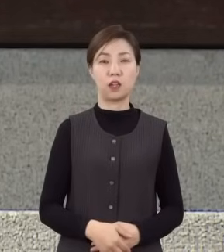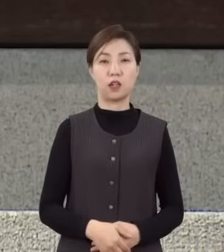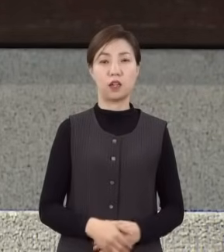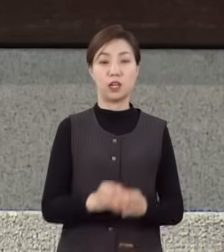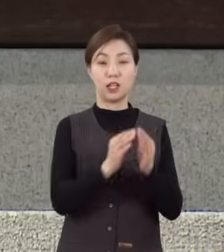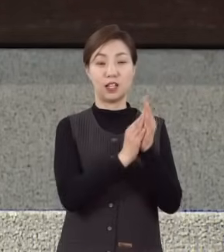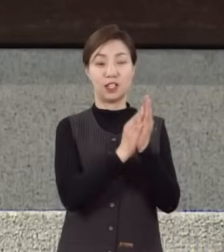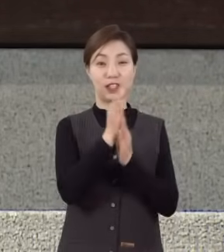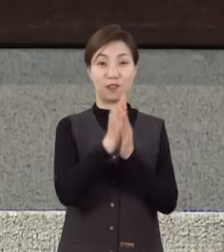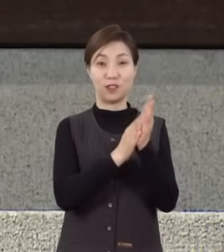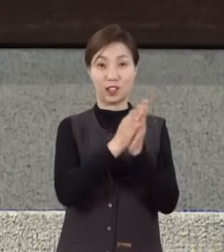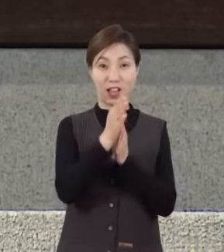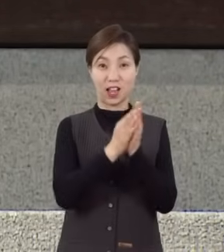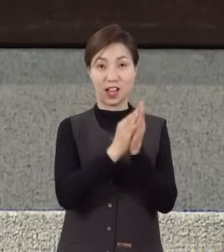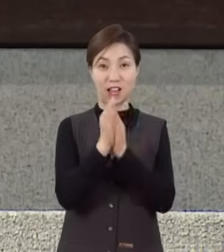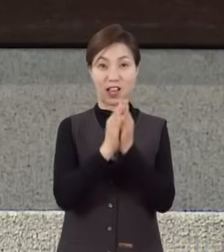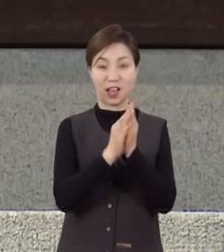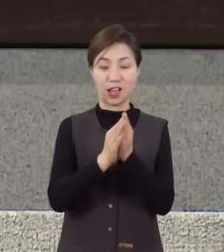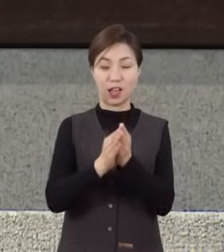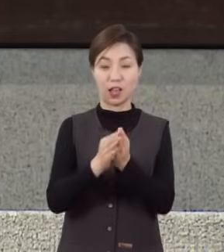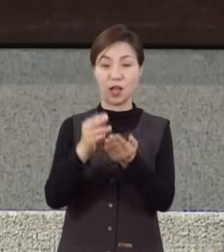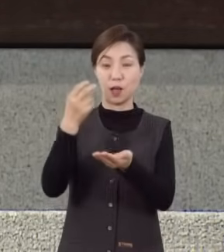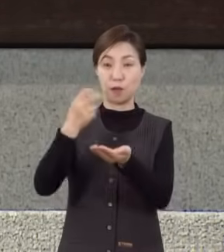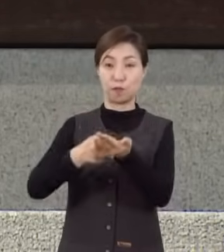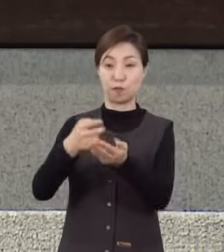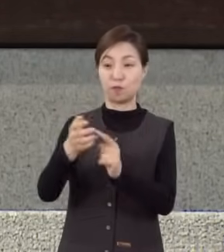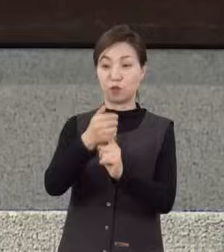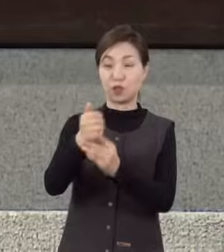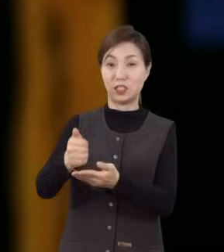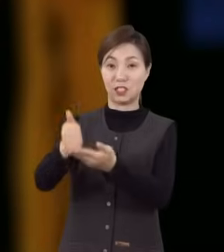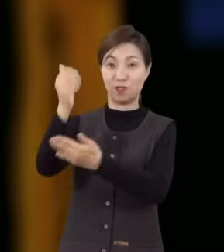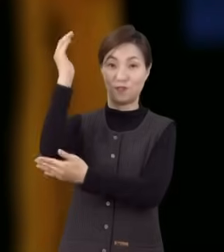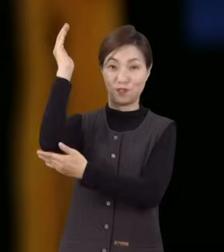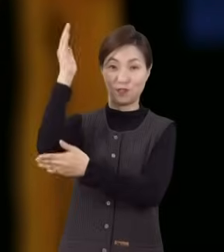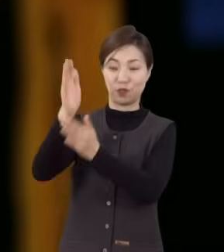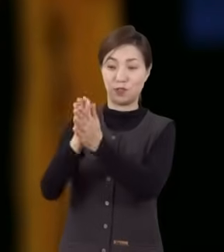나오는 기수고 고도권 기원정사에 계셨을 때